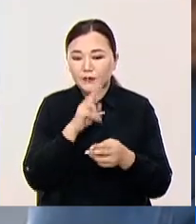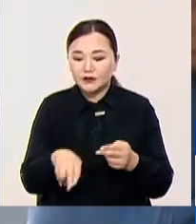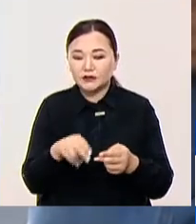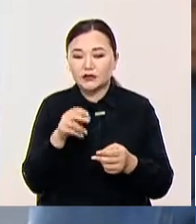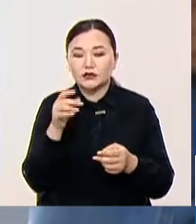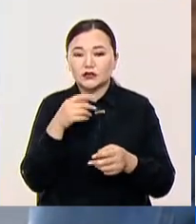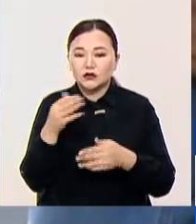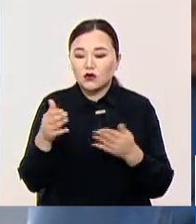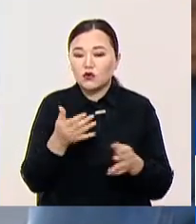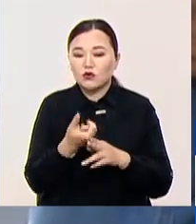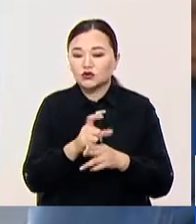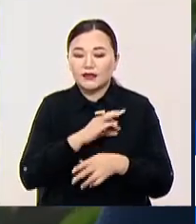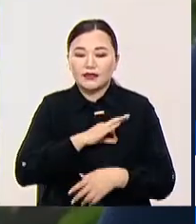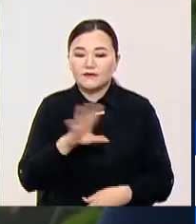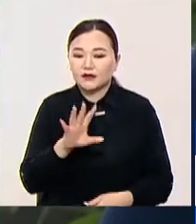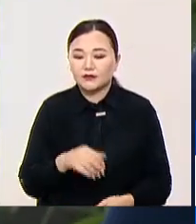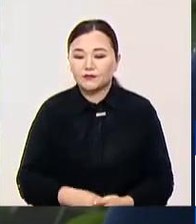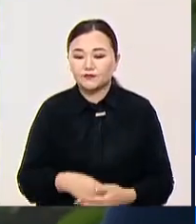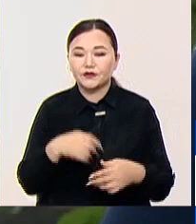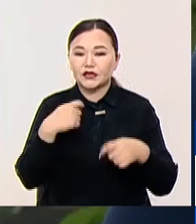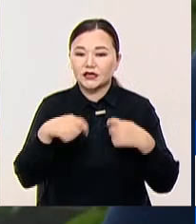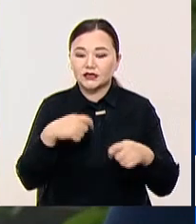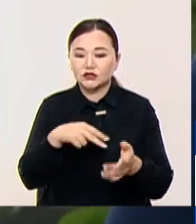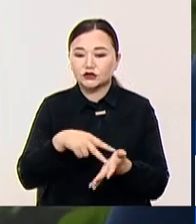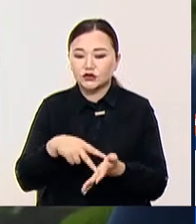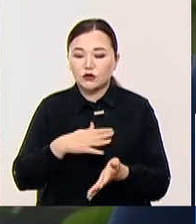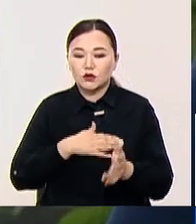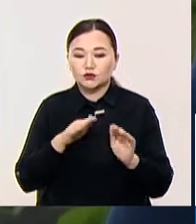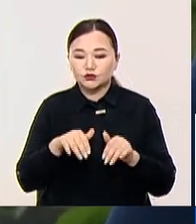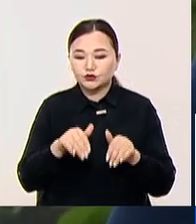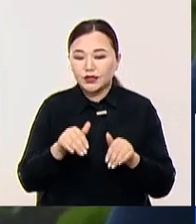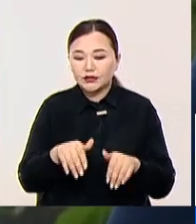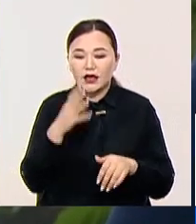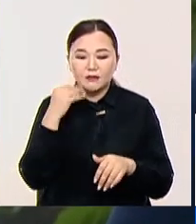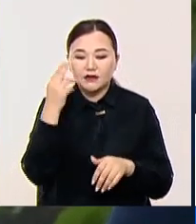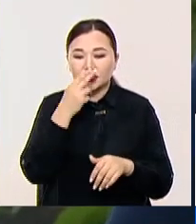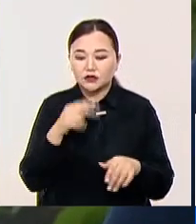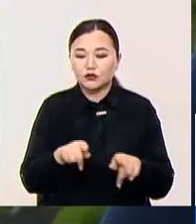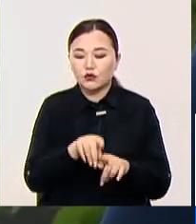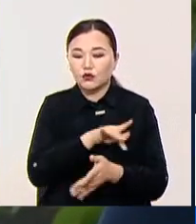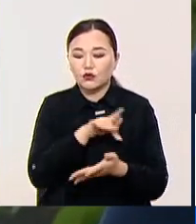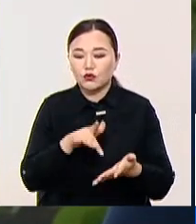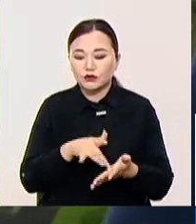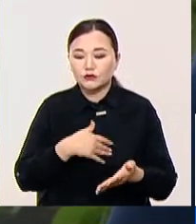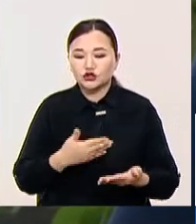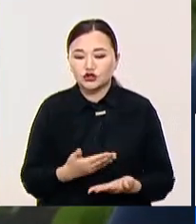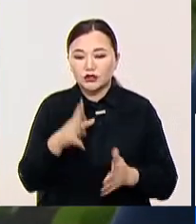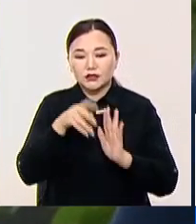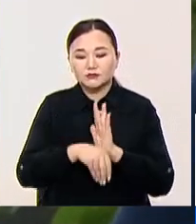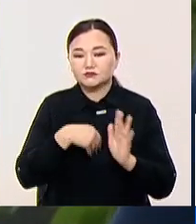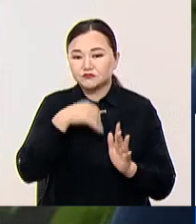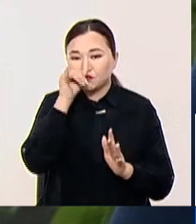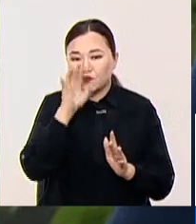екі тарапқа да тиімсіз екен. Нарықтық бағамен біз студенттерімізді Алматы, Астана сияқты мегаполис қалаларда біз тұрғыза алмаймыз.